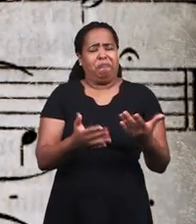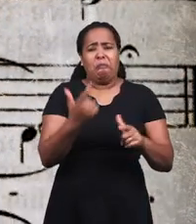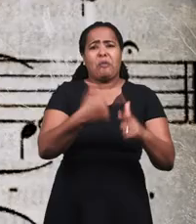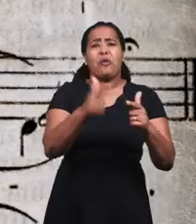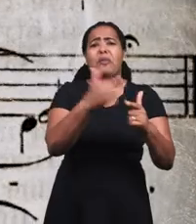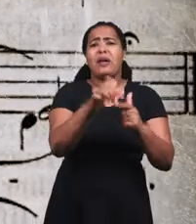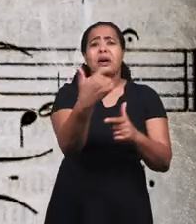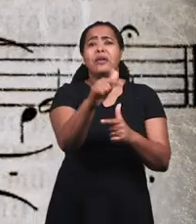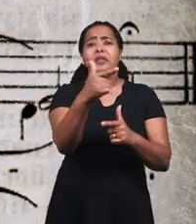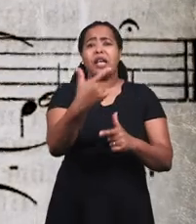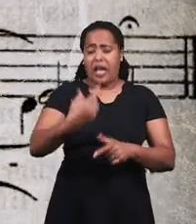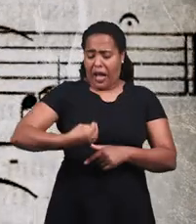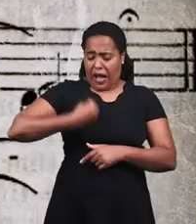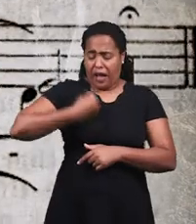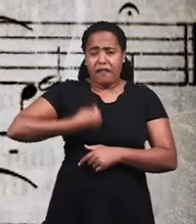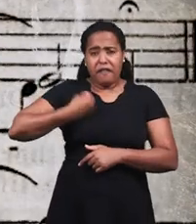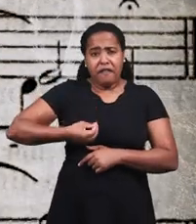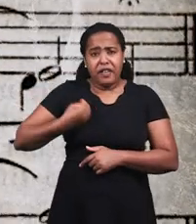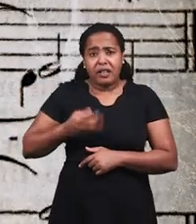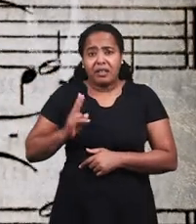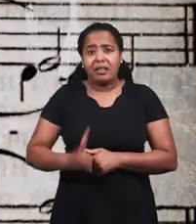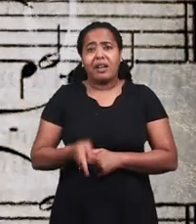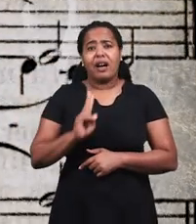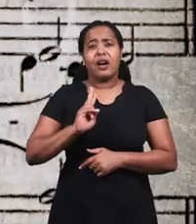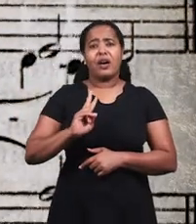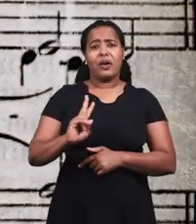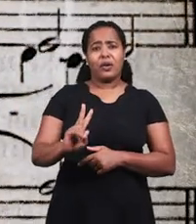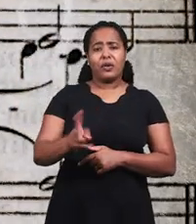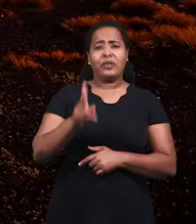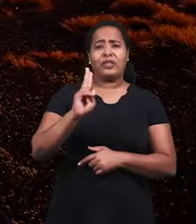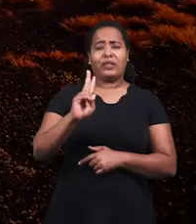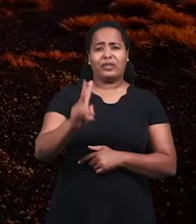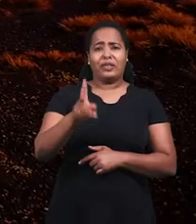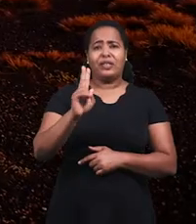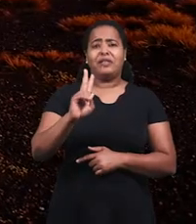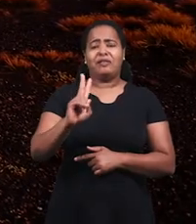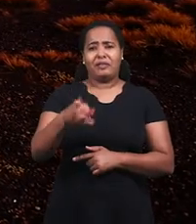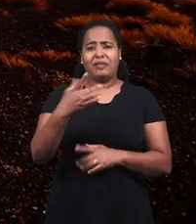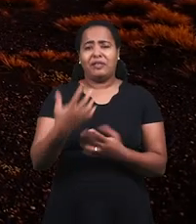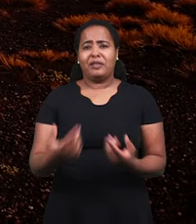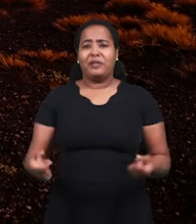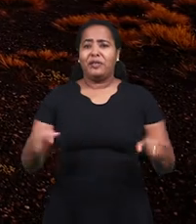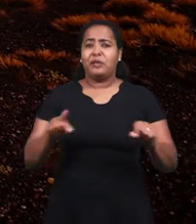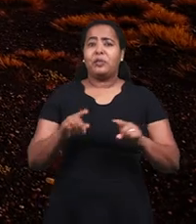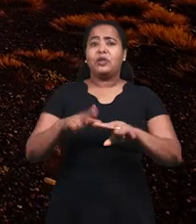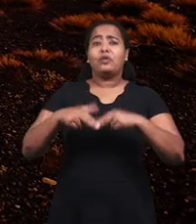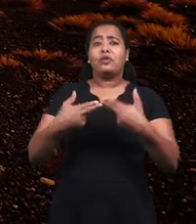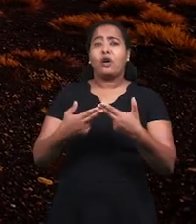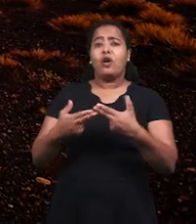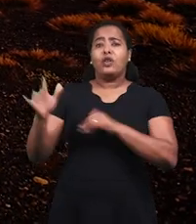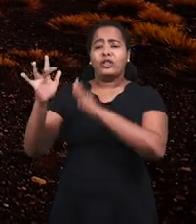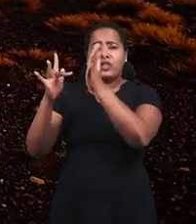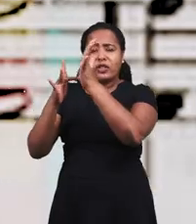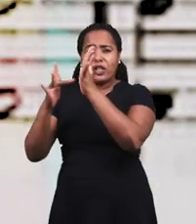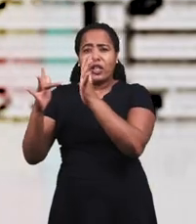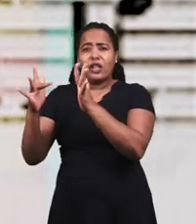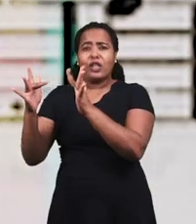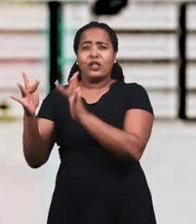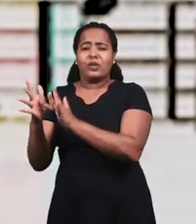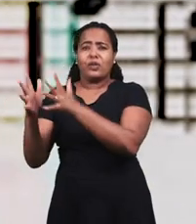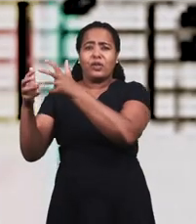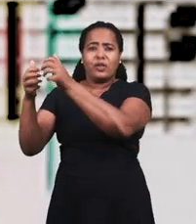даже саму эту временную жизнь, все равно Иисус за нас.